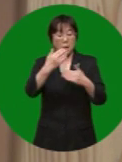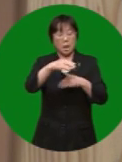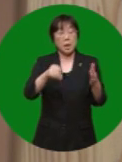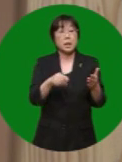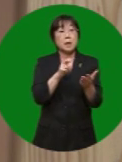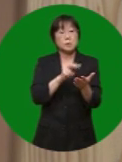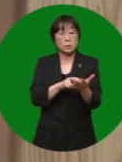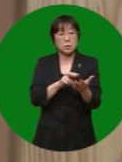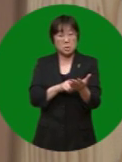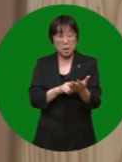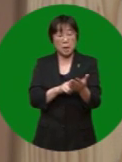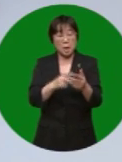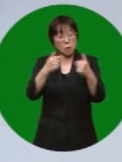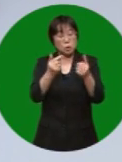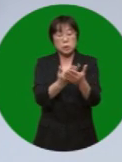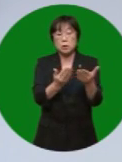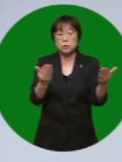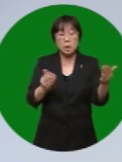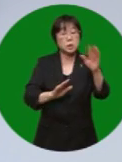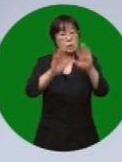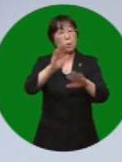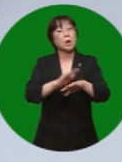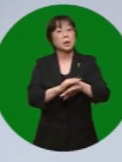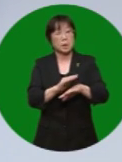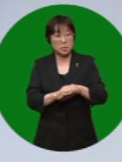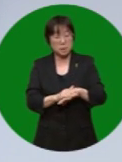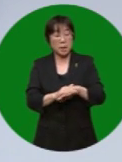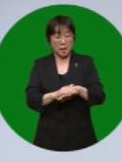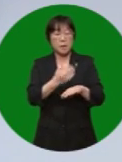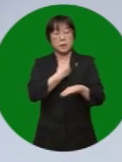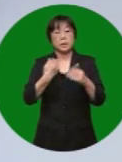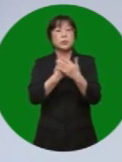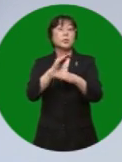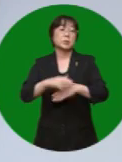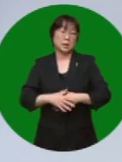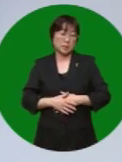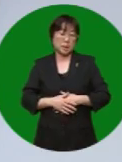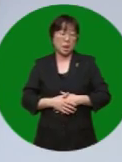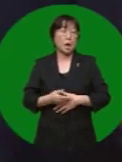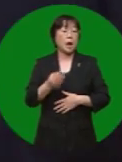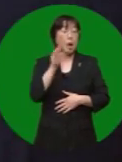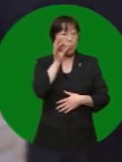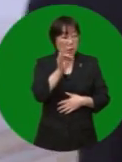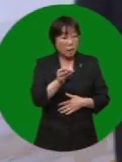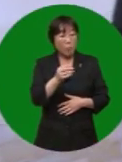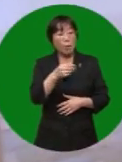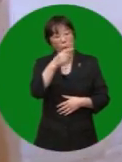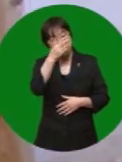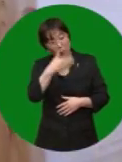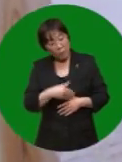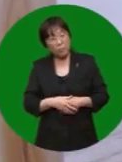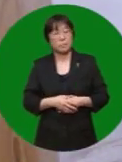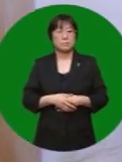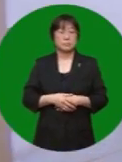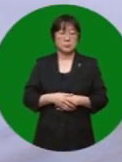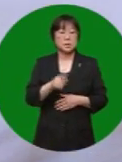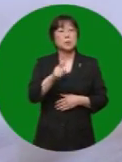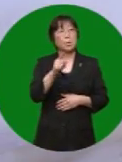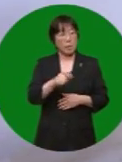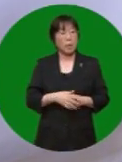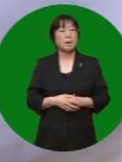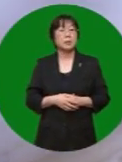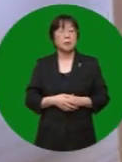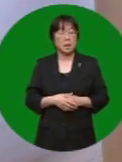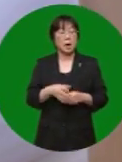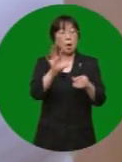として常設展示という形でできましたので、こういう風になるんだということを、例えばこういう風な